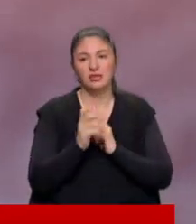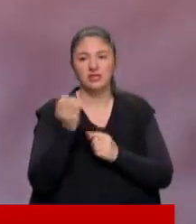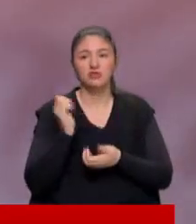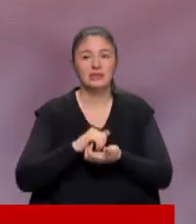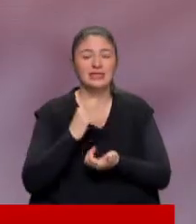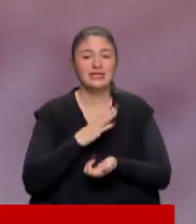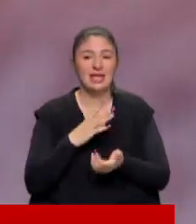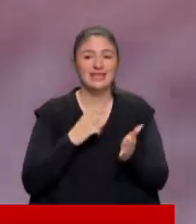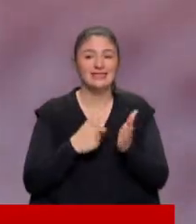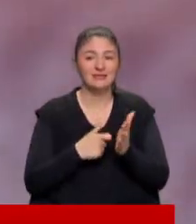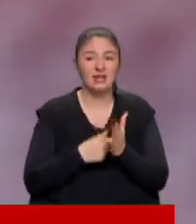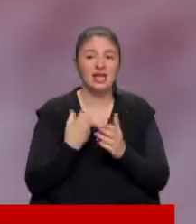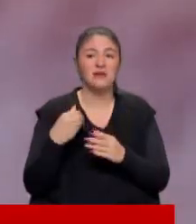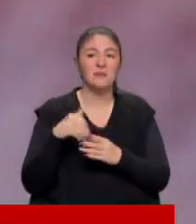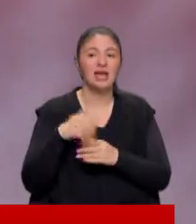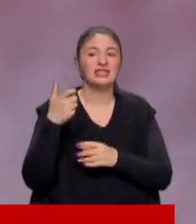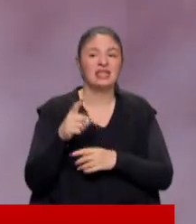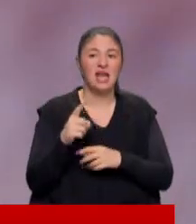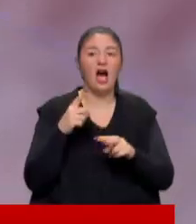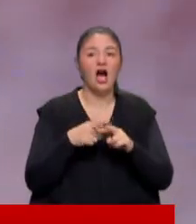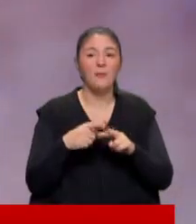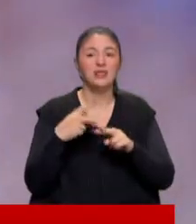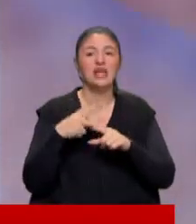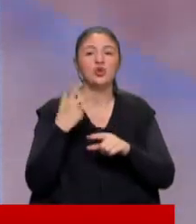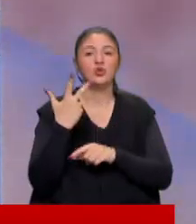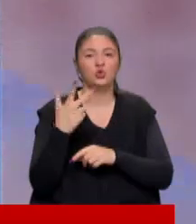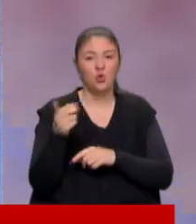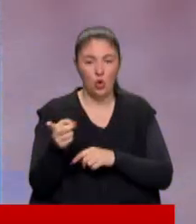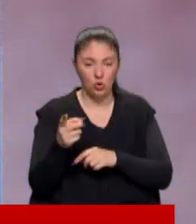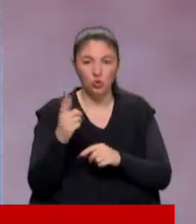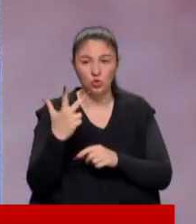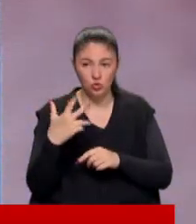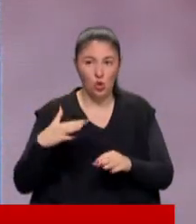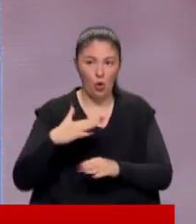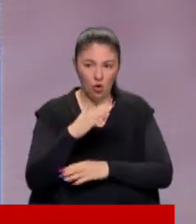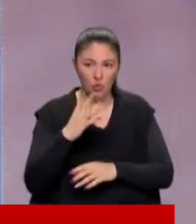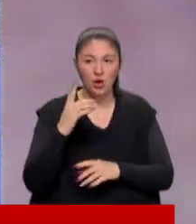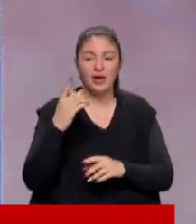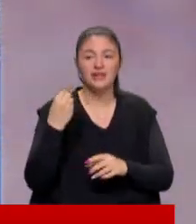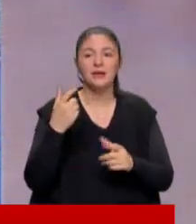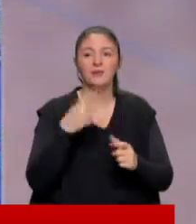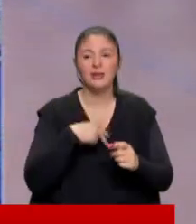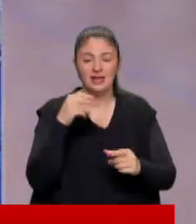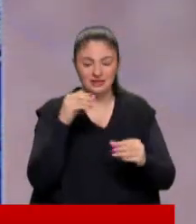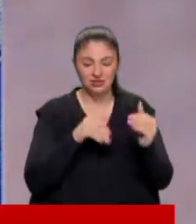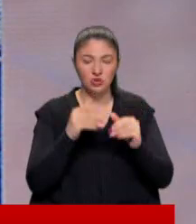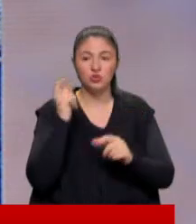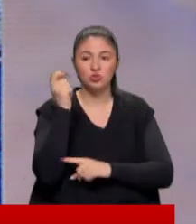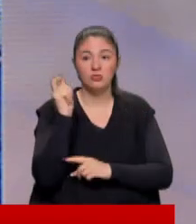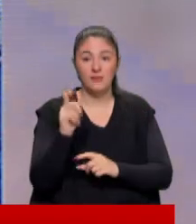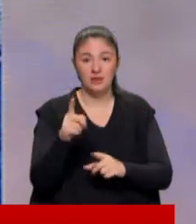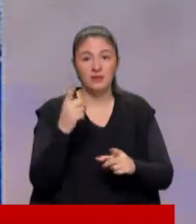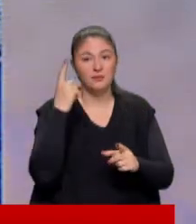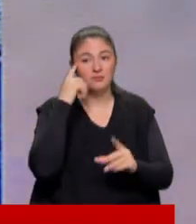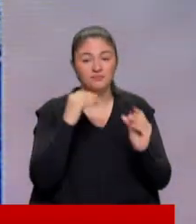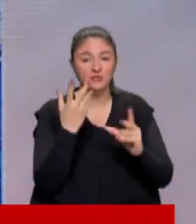İşbirliği isteyen isimlerden İyi Partili Ahmet Zeki Üçok. Yerel seçim için senaryolar başlıklı bir sunum yaptı. Sunumda